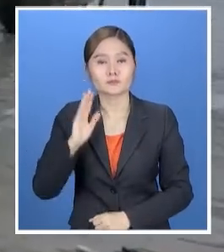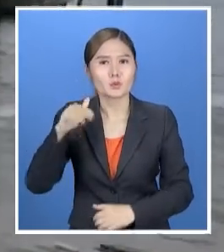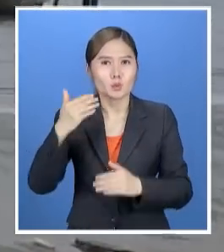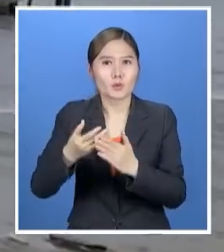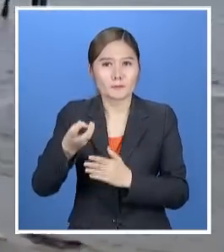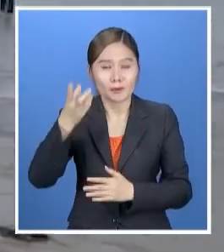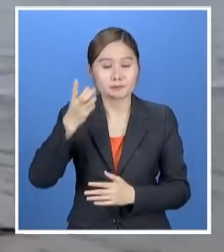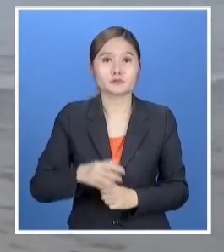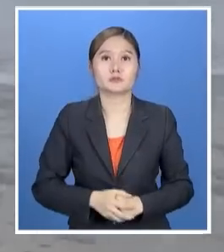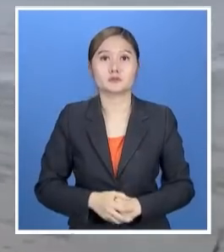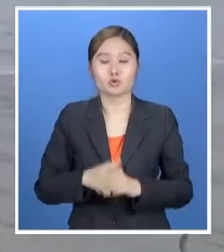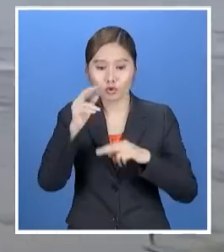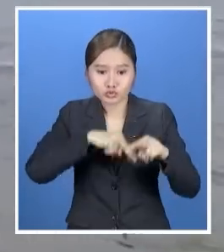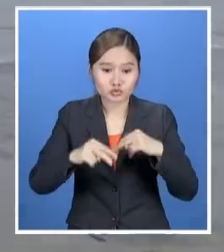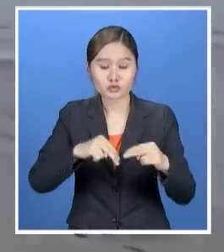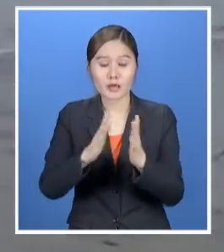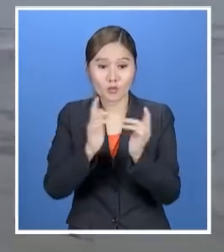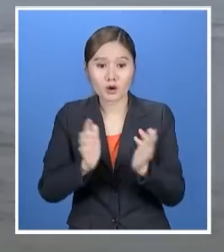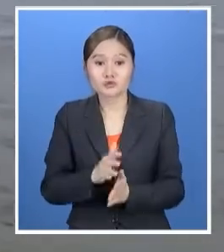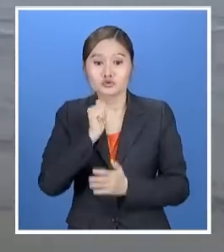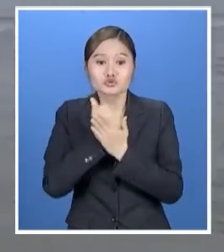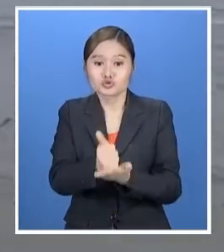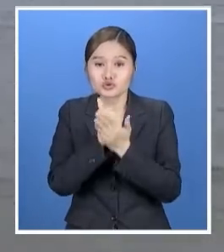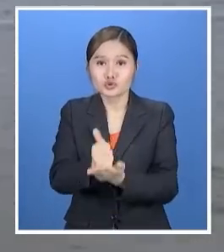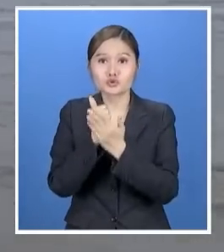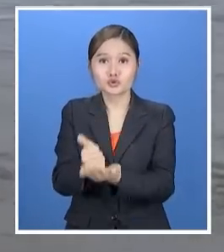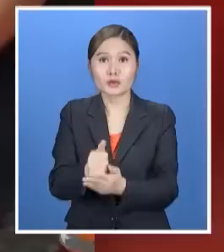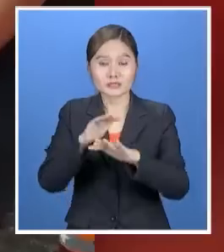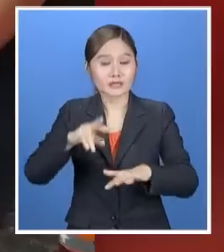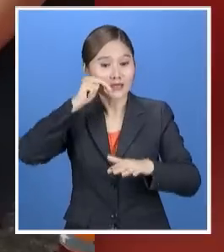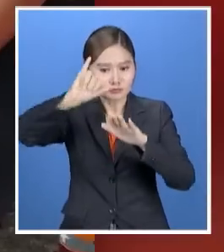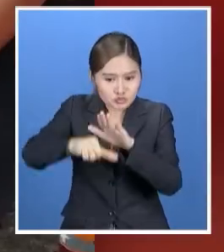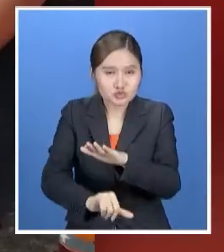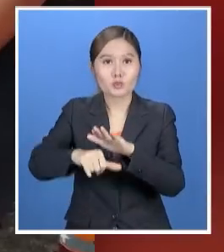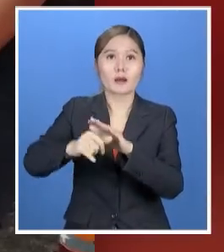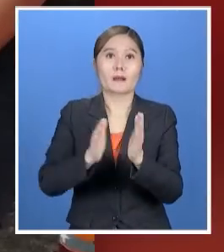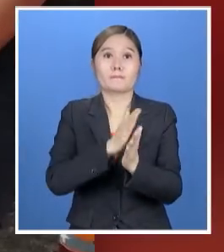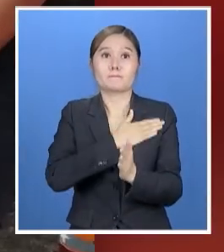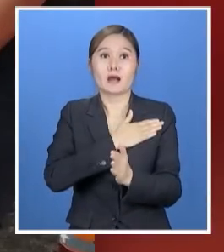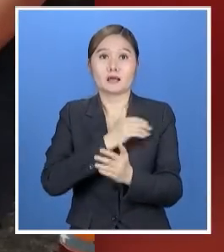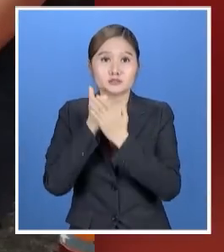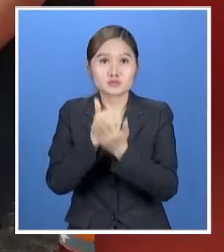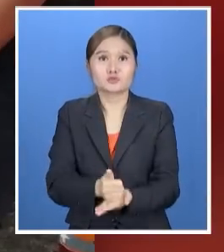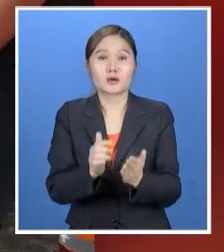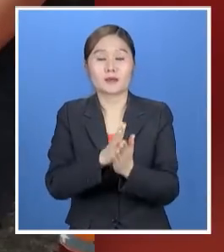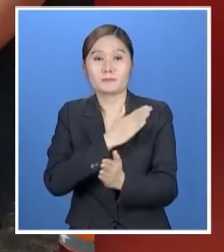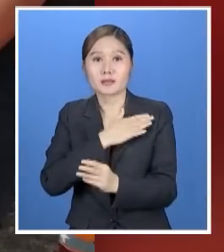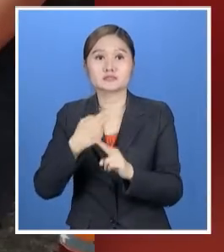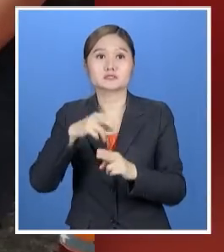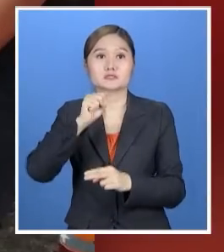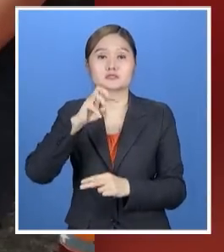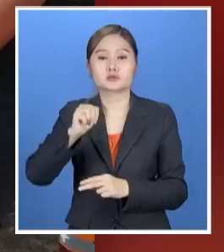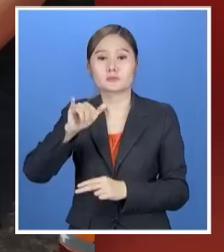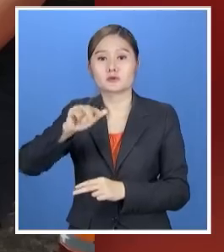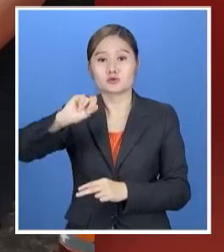นึงเนี่ยมัคคณายกวัดเดินมาตะโกนบอกว่าช่วยหน่อยช่วยหน่อยมีเด็กจมน้ำพระรูปที่ไปช่วยคือพระสมยงค่ะ